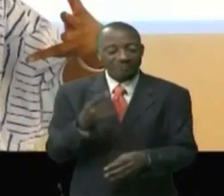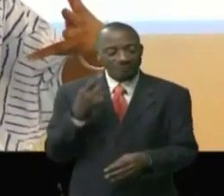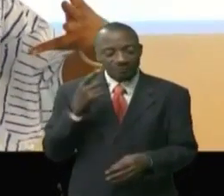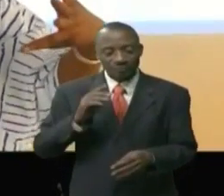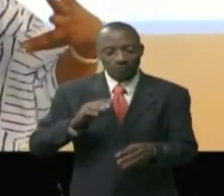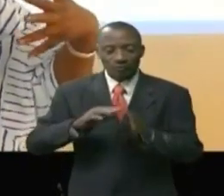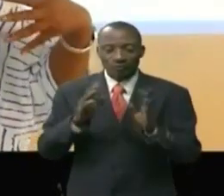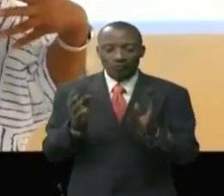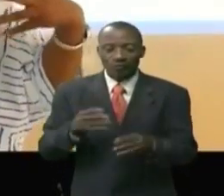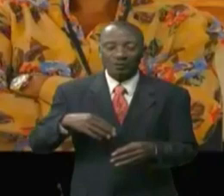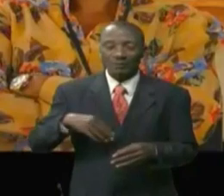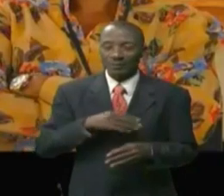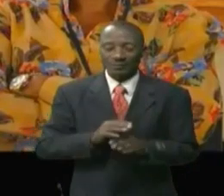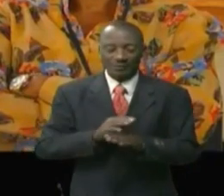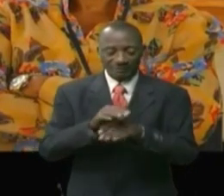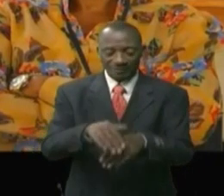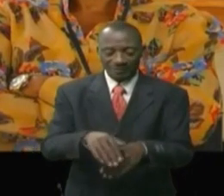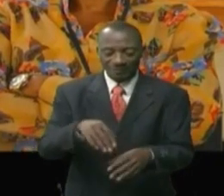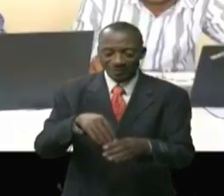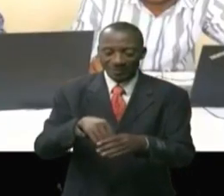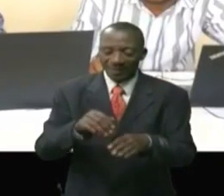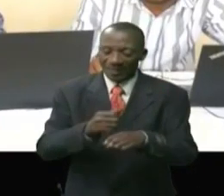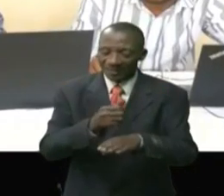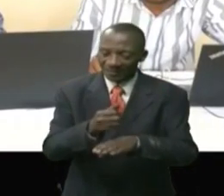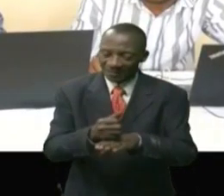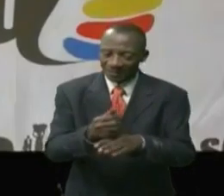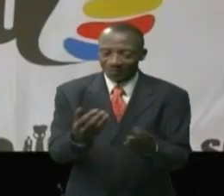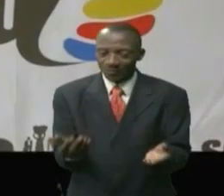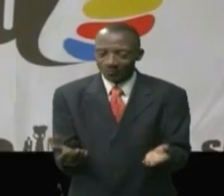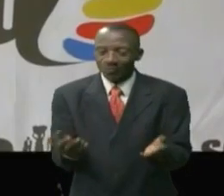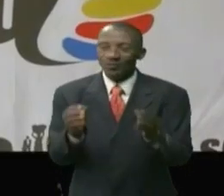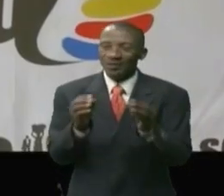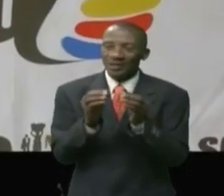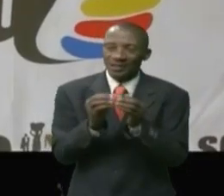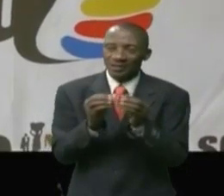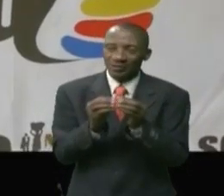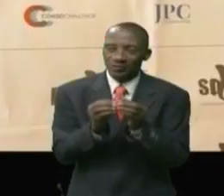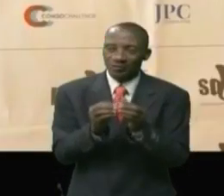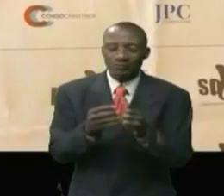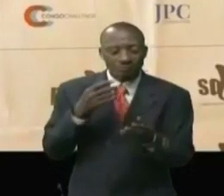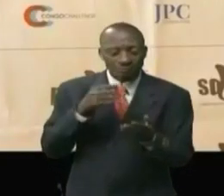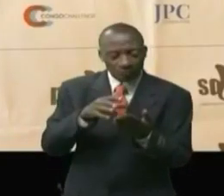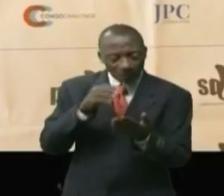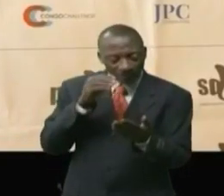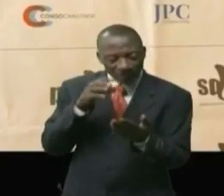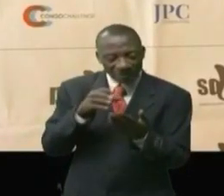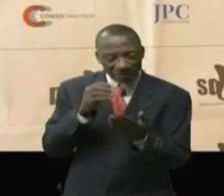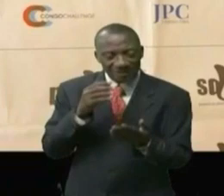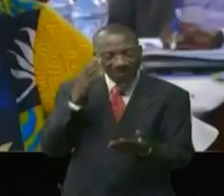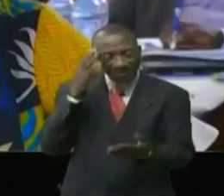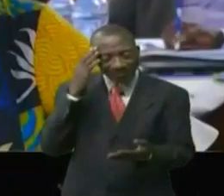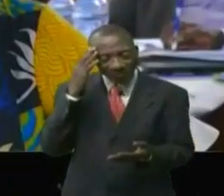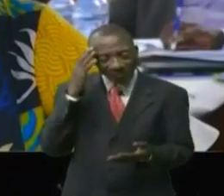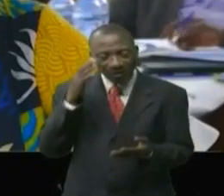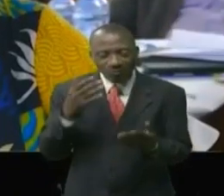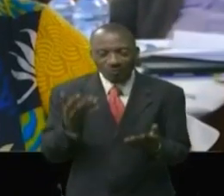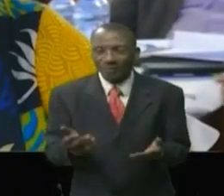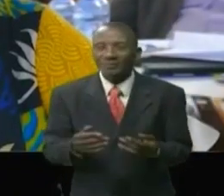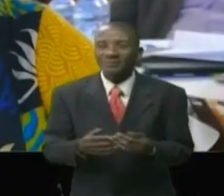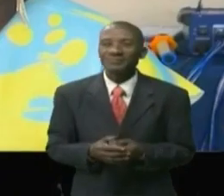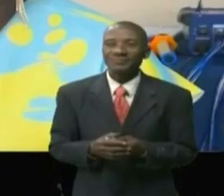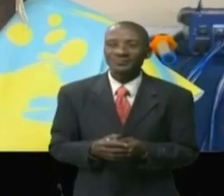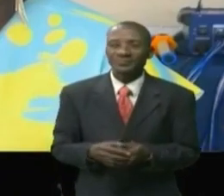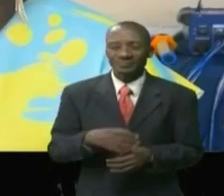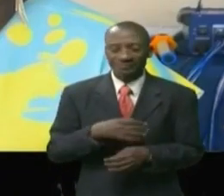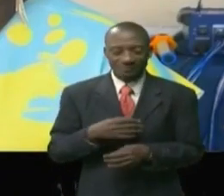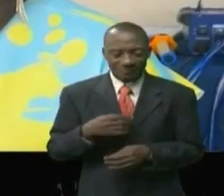rappelle la mission du service de développement des entreprises la mission du projet Padem PME c'est le développement de la croissance